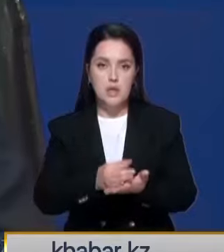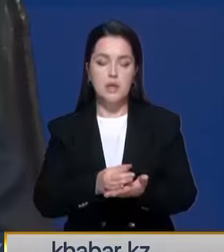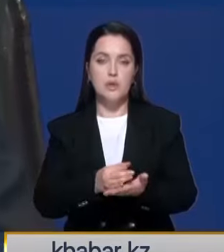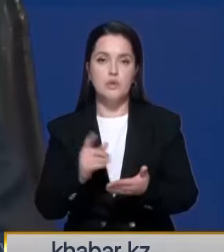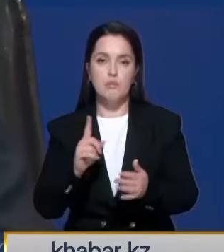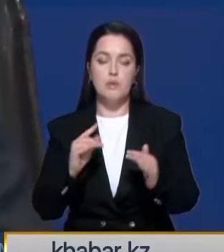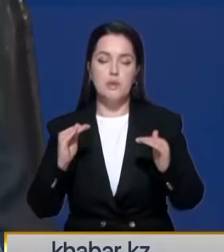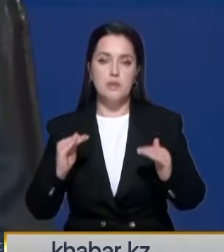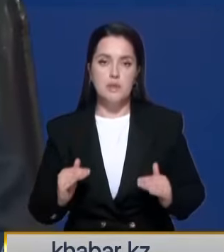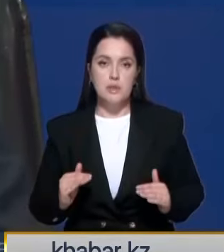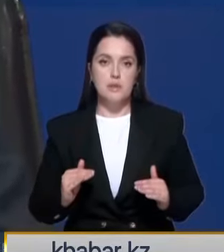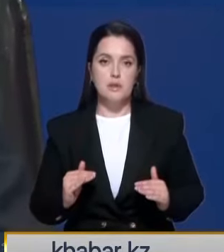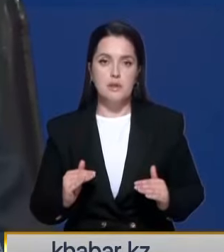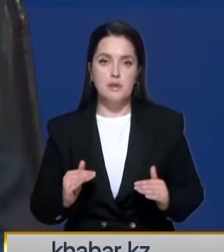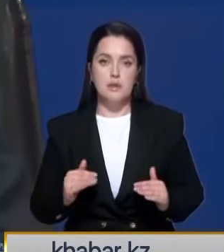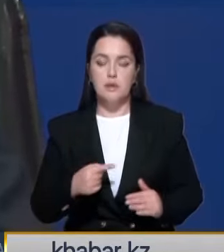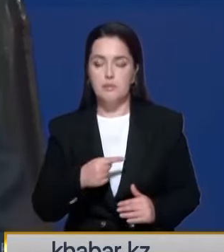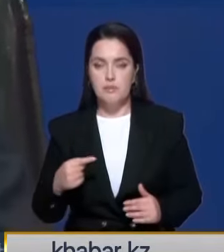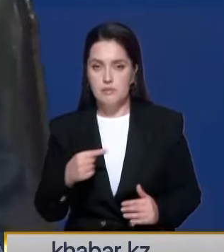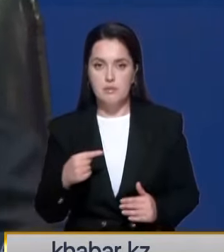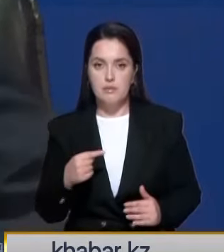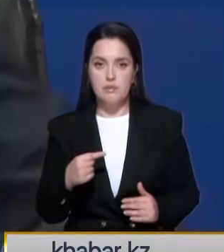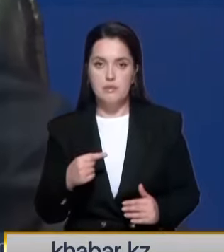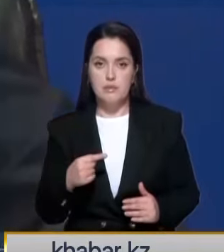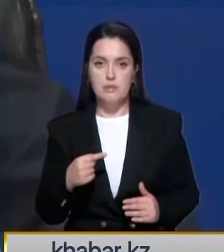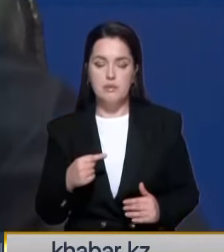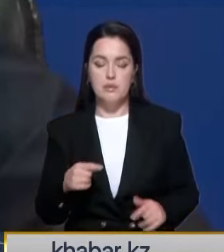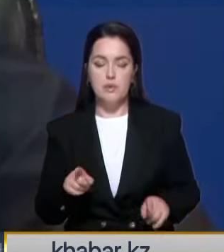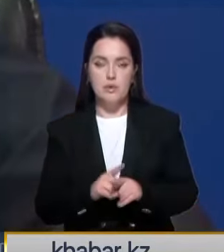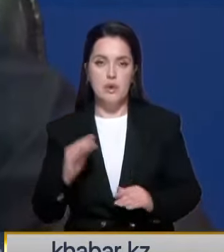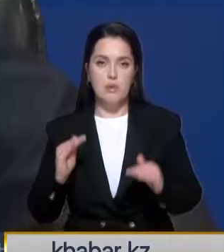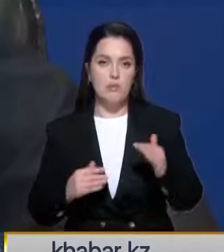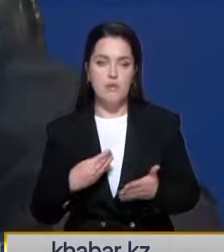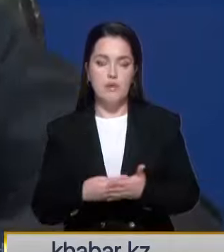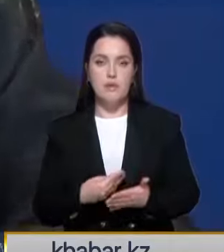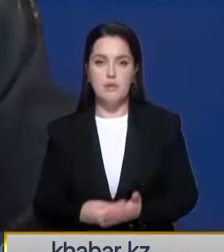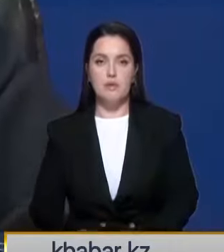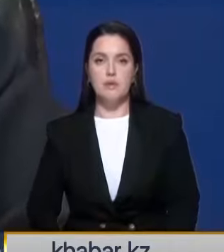снизить негативные последствия такого колебания валютных курсов.